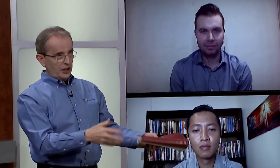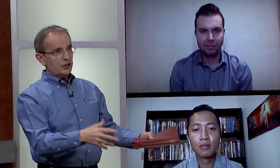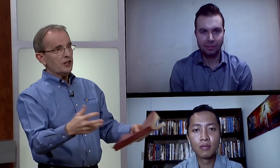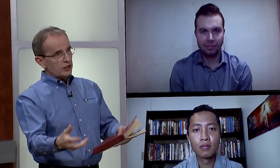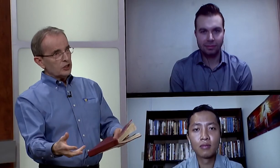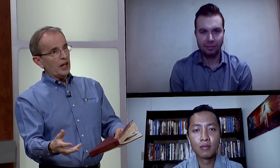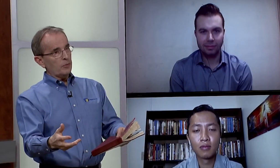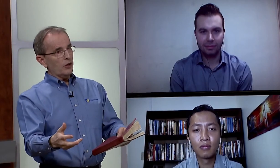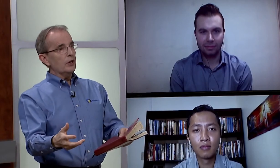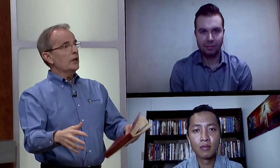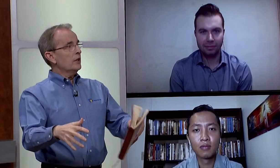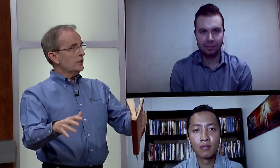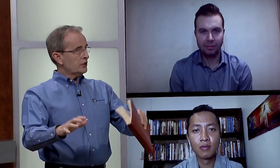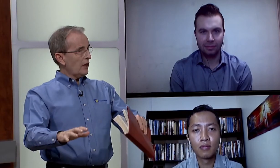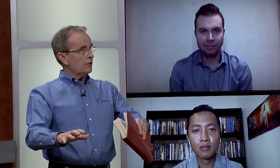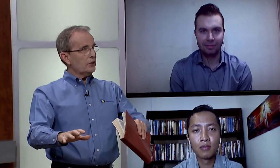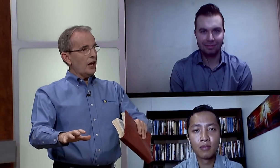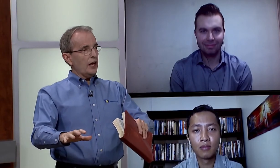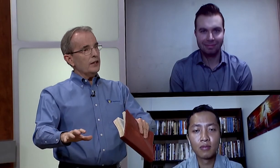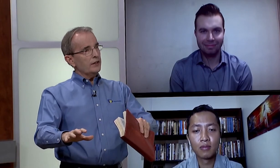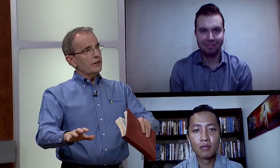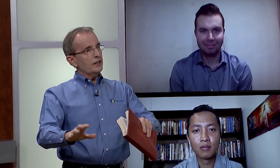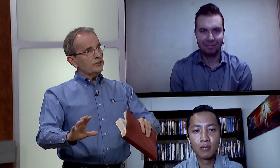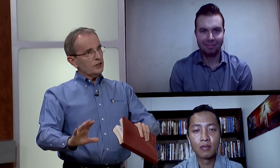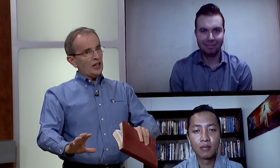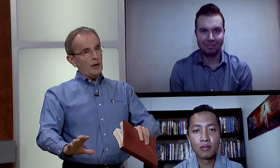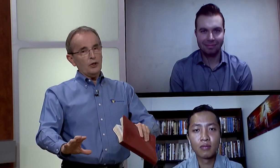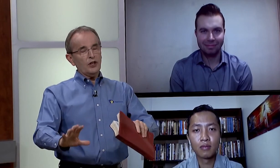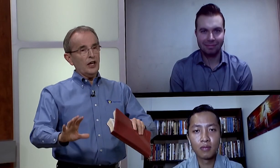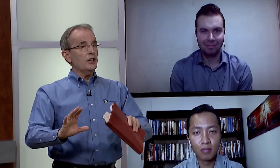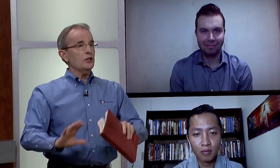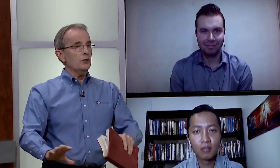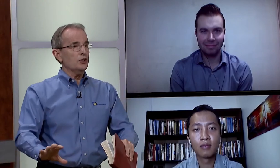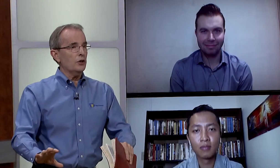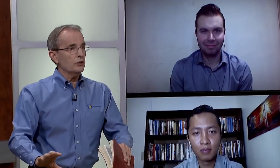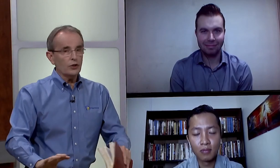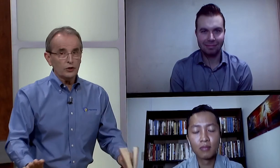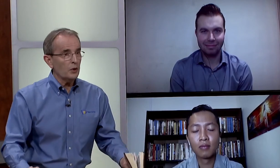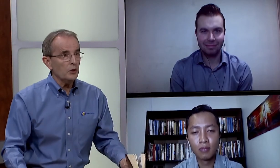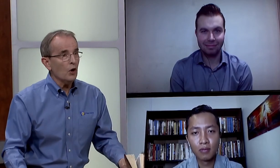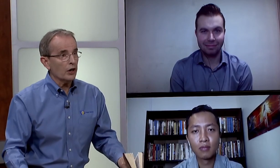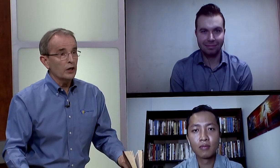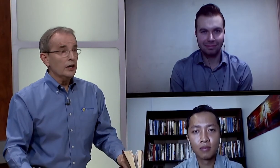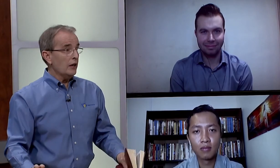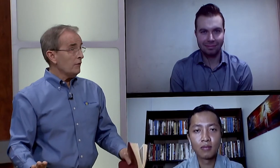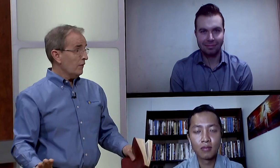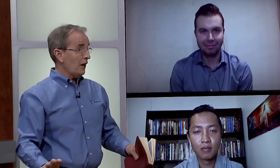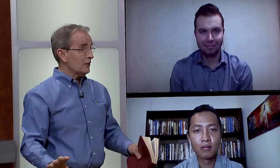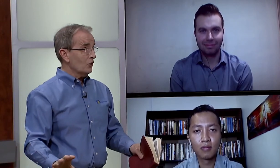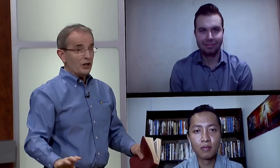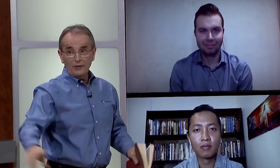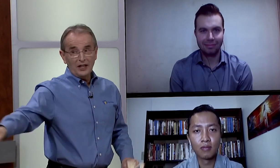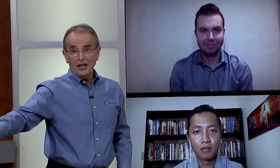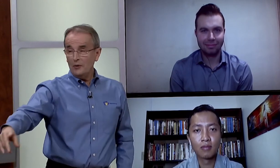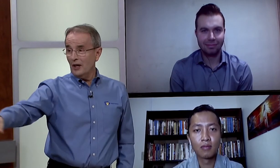przykazanie. Sześć dni będziesz pracował, a siódmego dnia jest odpoczynek i nie będziesz pracował.